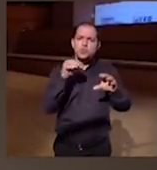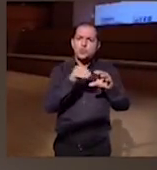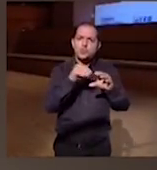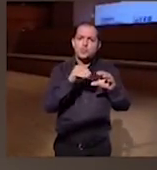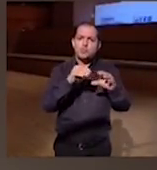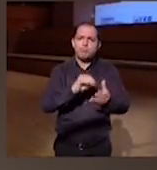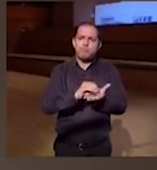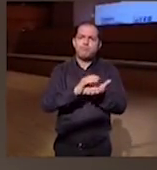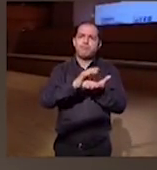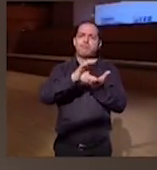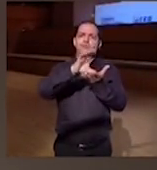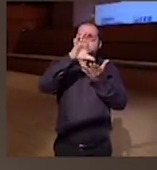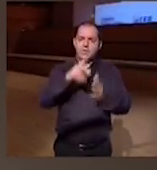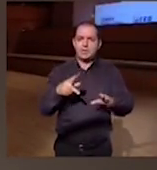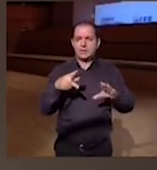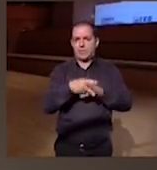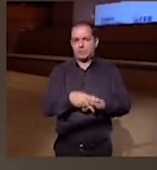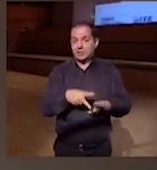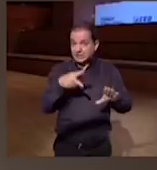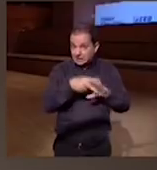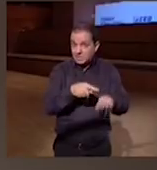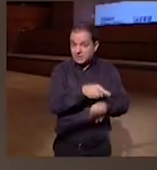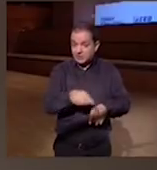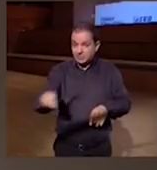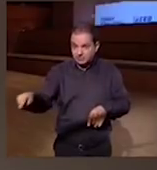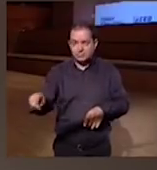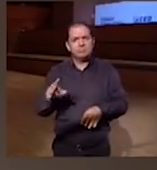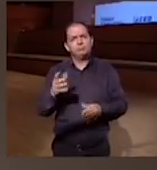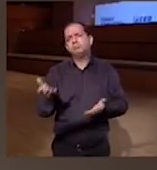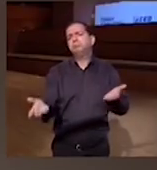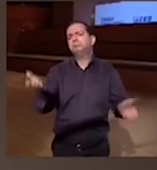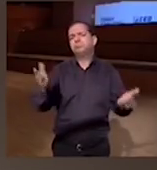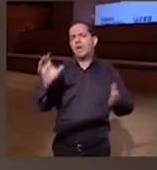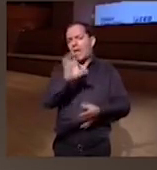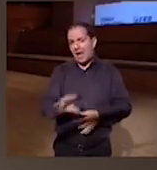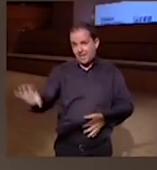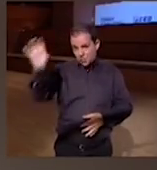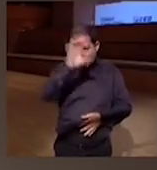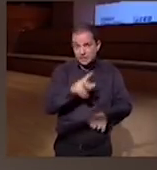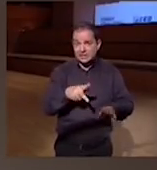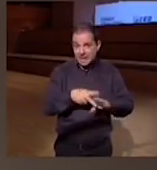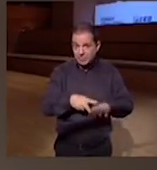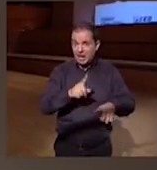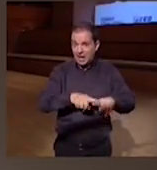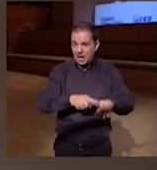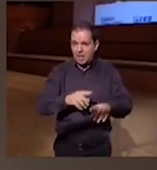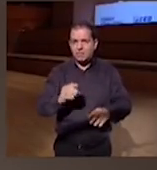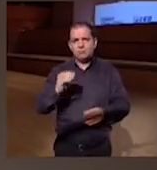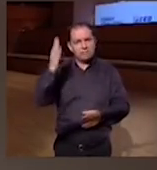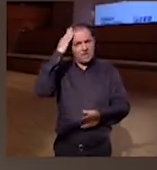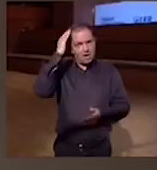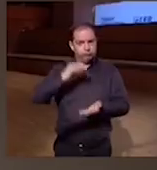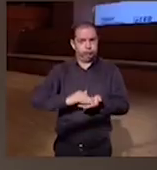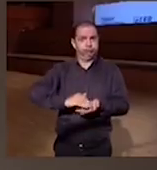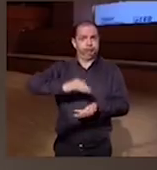σύστημα. Οι ελληνικές τράπεζες είναι πανευρωπαϊκά από τις ισχυρότερες κεφαλαιακά και είναι